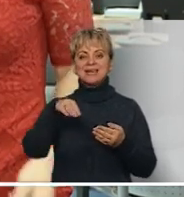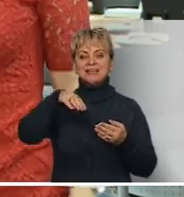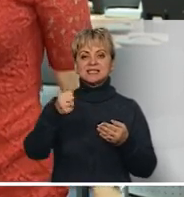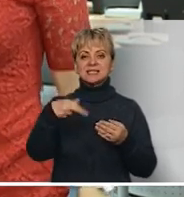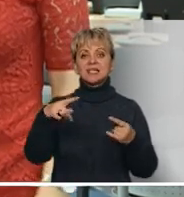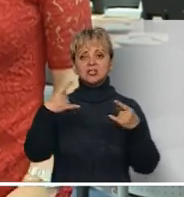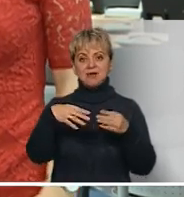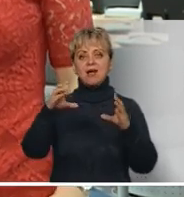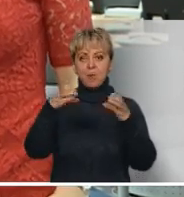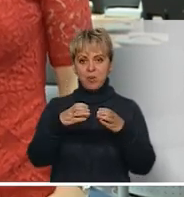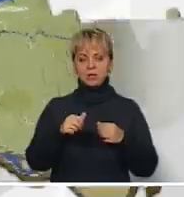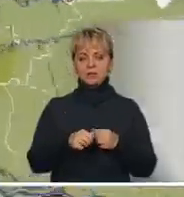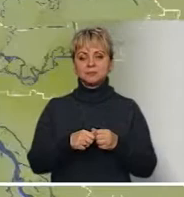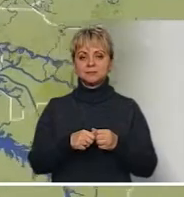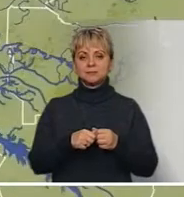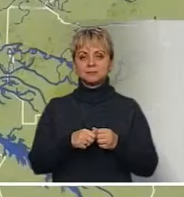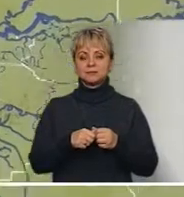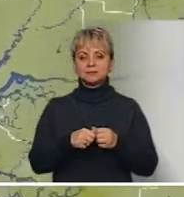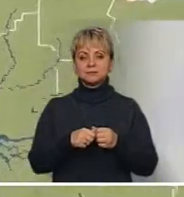коллег Тацинской телекомпании.